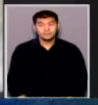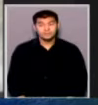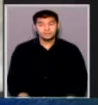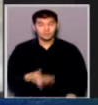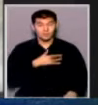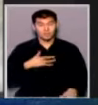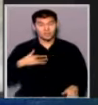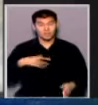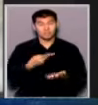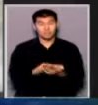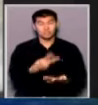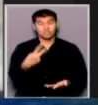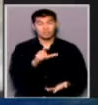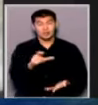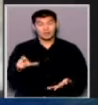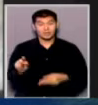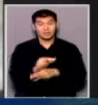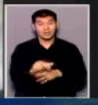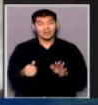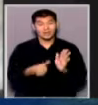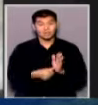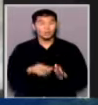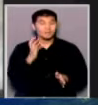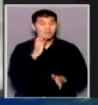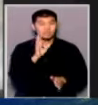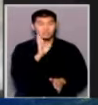Реанимация бөлімшесінде 20 науқас жатыр, соның 6-ауы жүкті әйел.